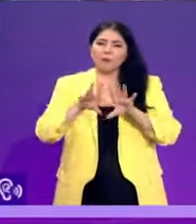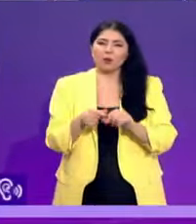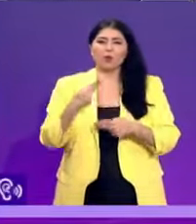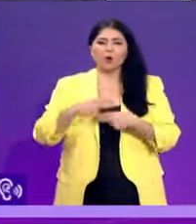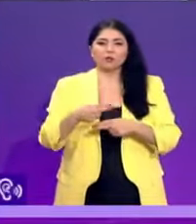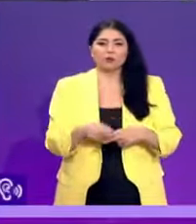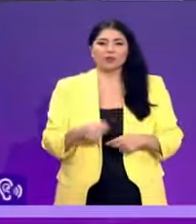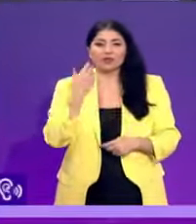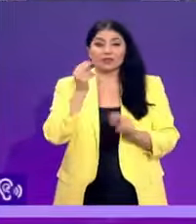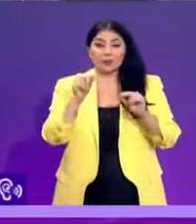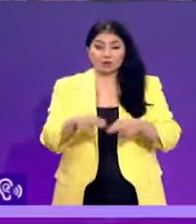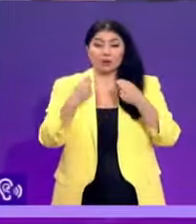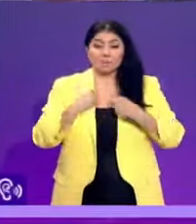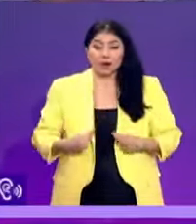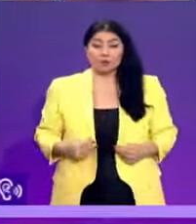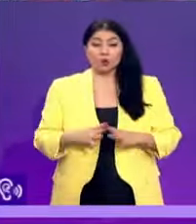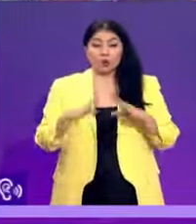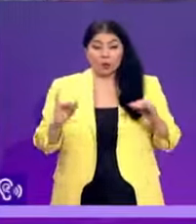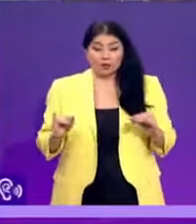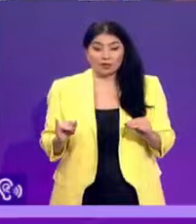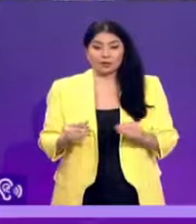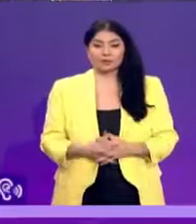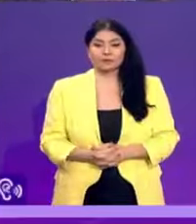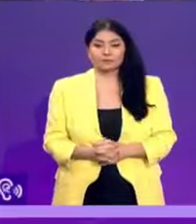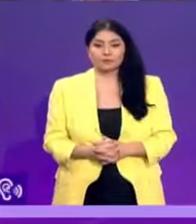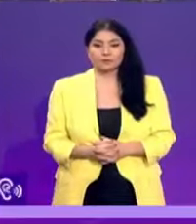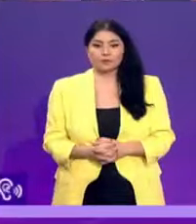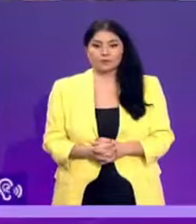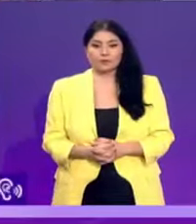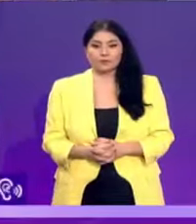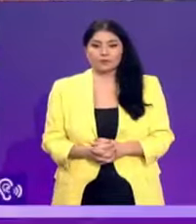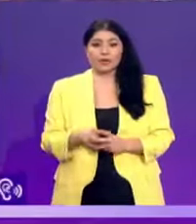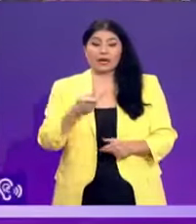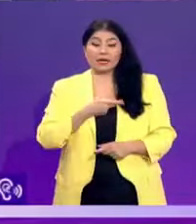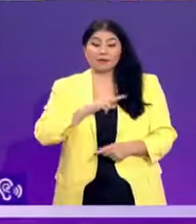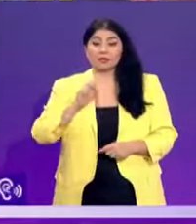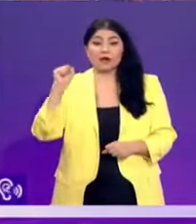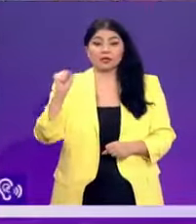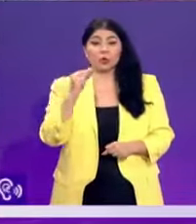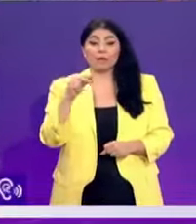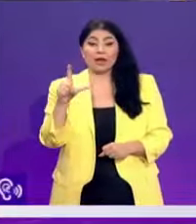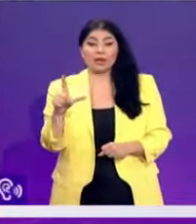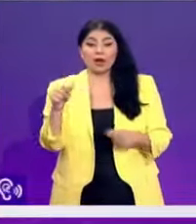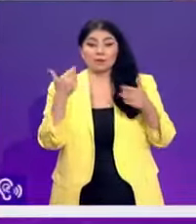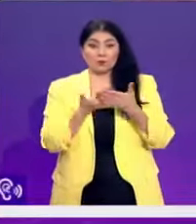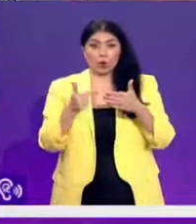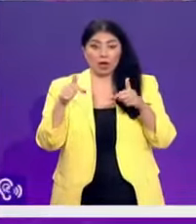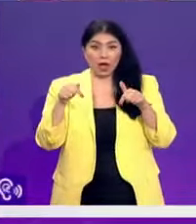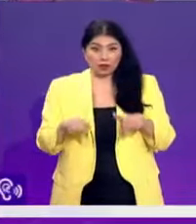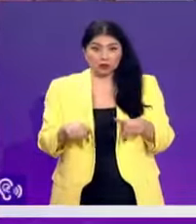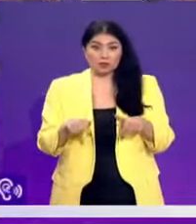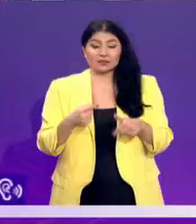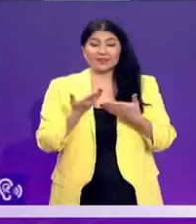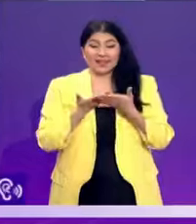de când am intrat în Parlamentul României și dumneavoastră unii sunteți... Eu reprezint aici Partidul Național Liberal. Deci, de la